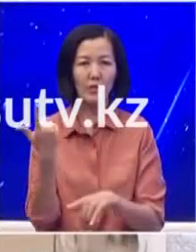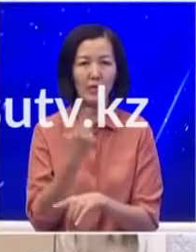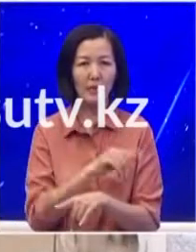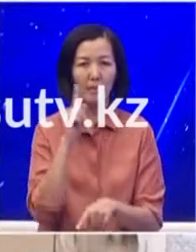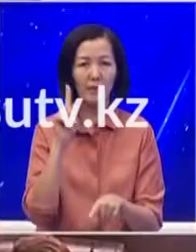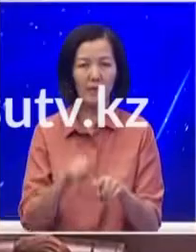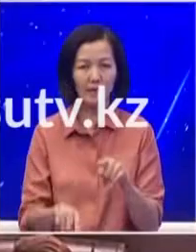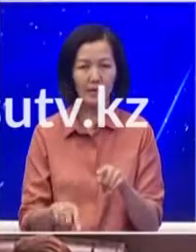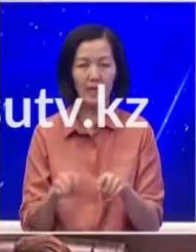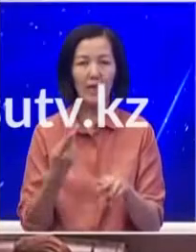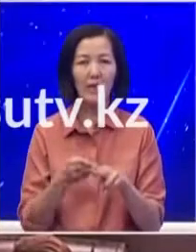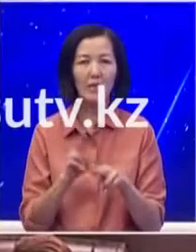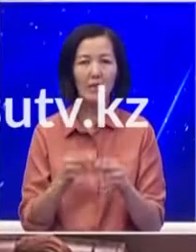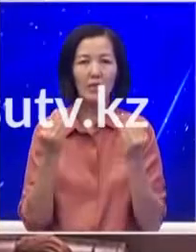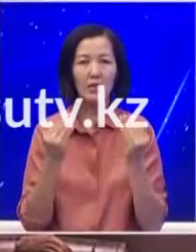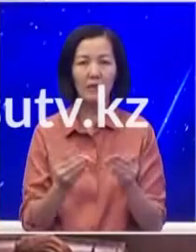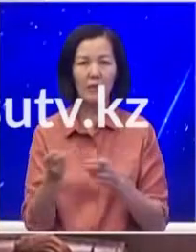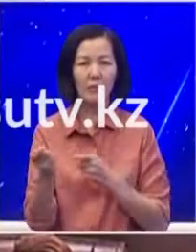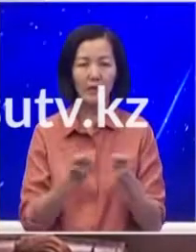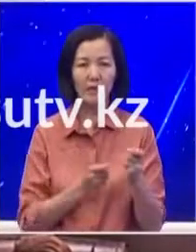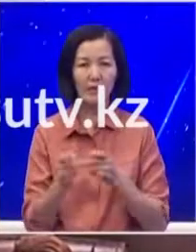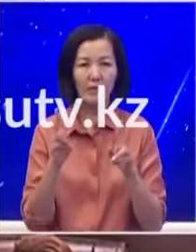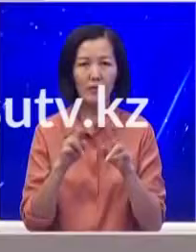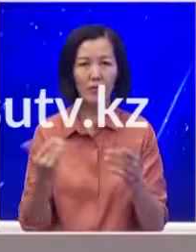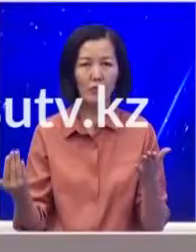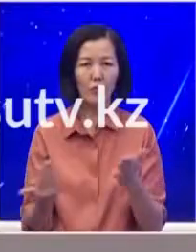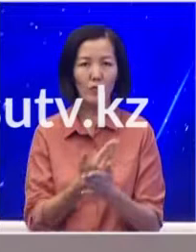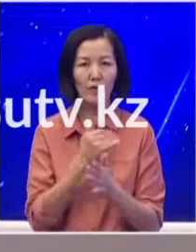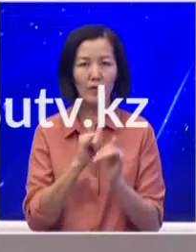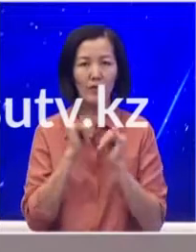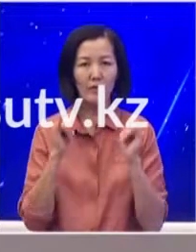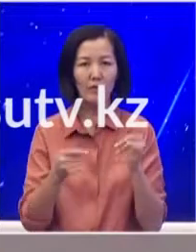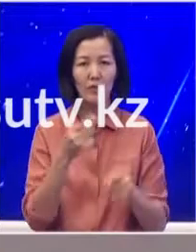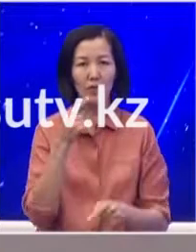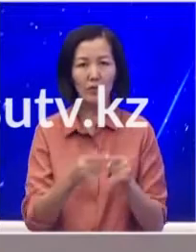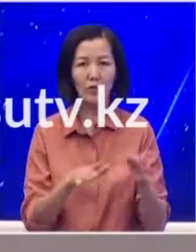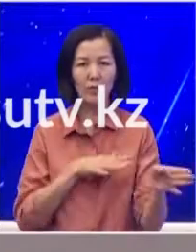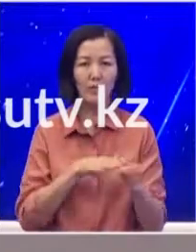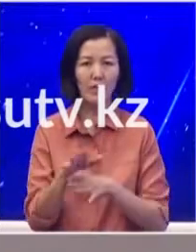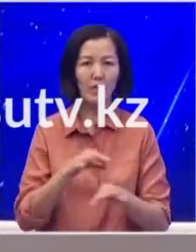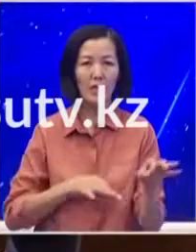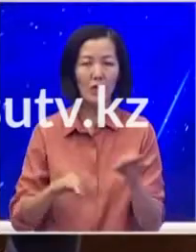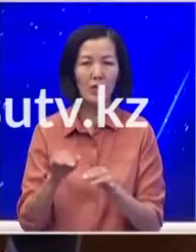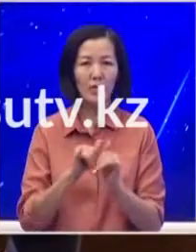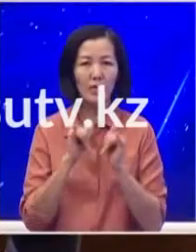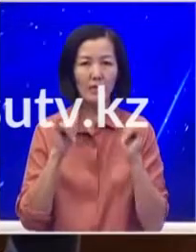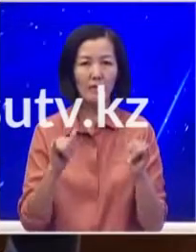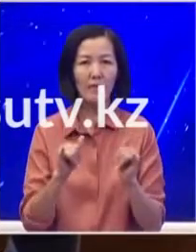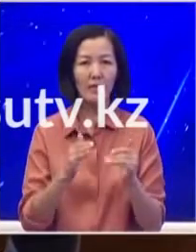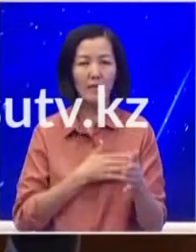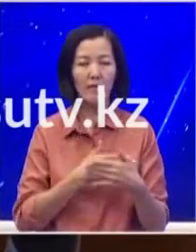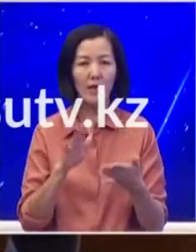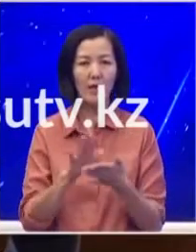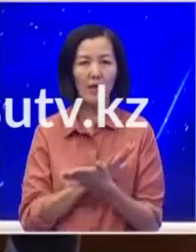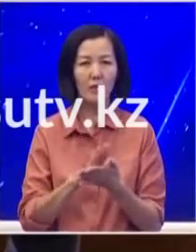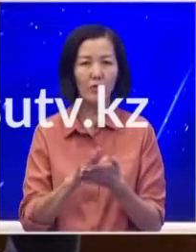темпы вакцинации. Также сегодня правительство рассмотрело новые подходы к развитию конкуренции и исполнению дорожной карты развития